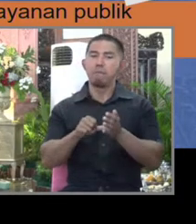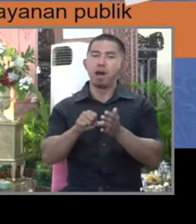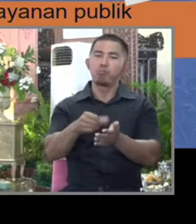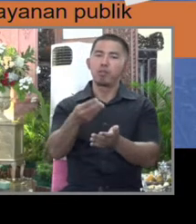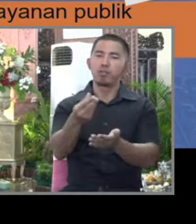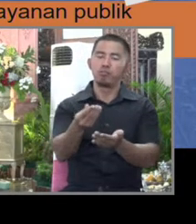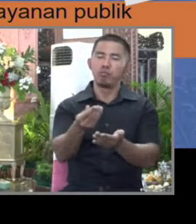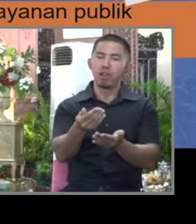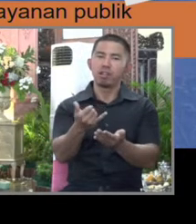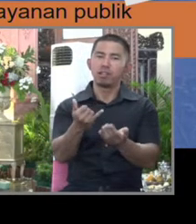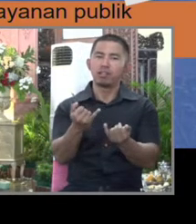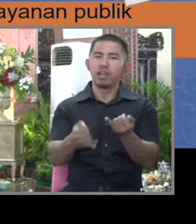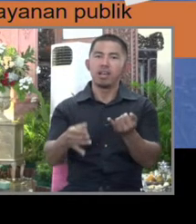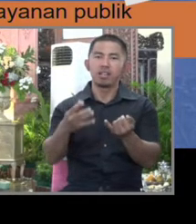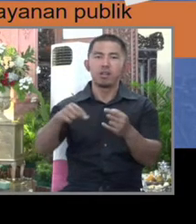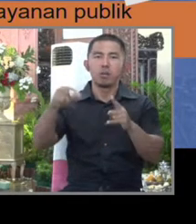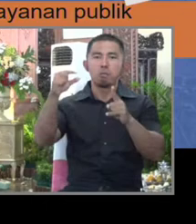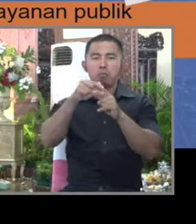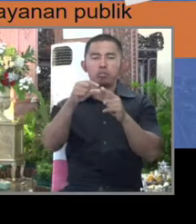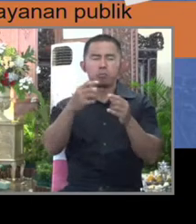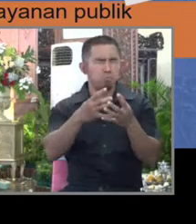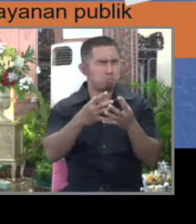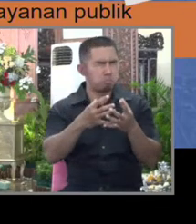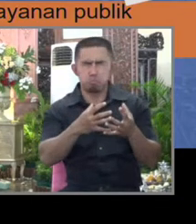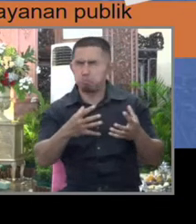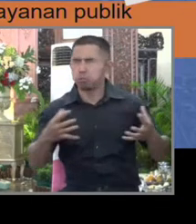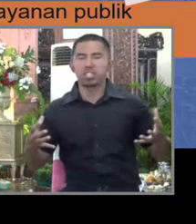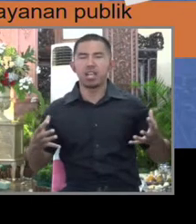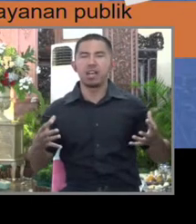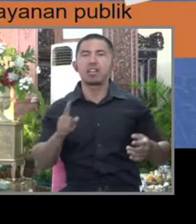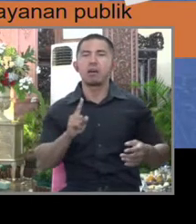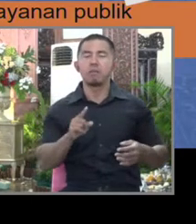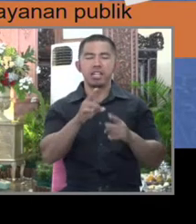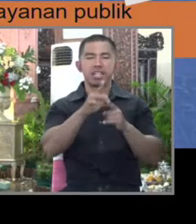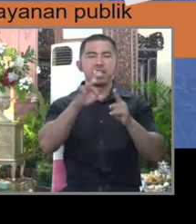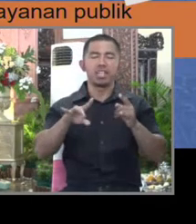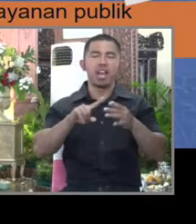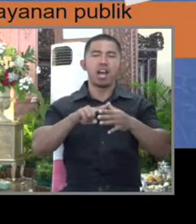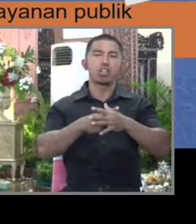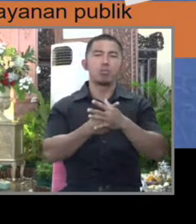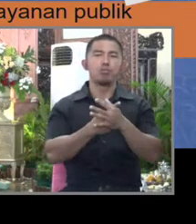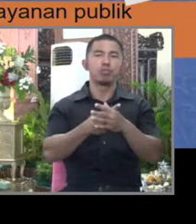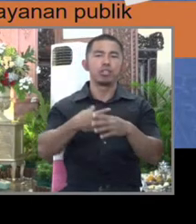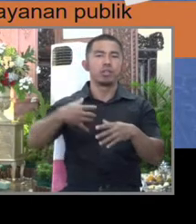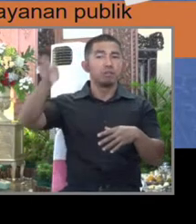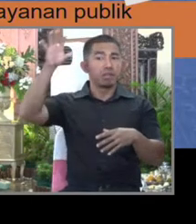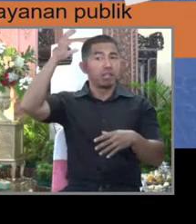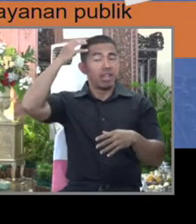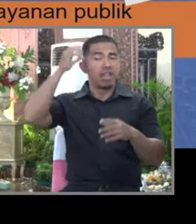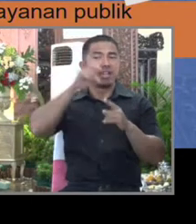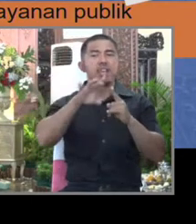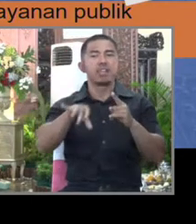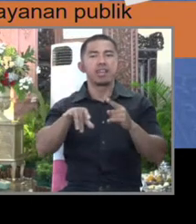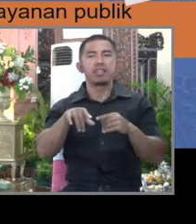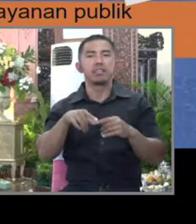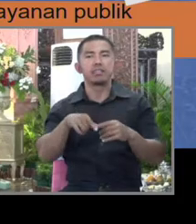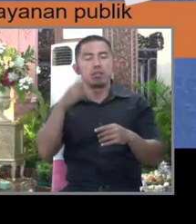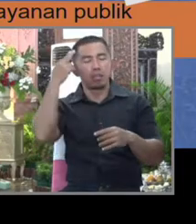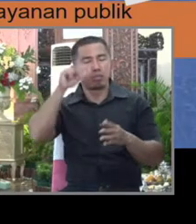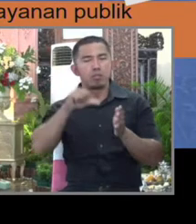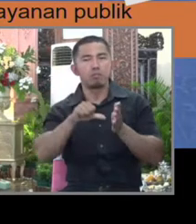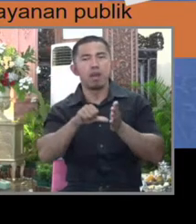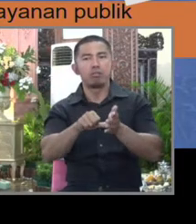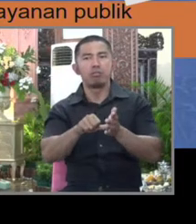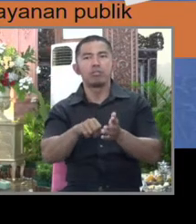dari provinsi yang cukup besar ngapain di desa maupun di pemerintah daerah ini Sudah barang tentu membantu